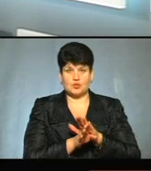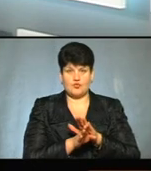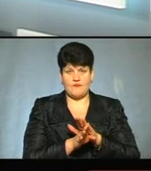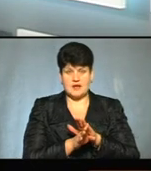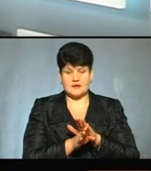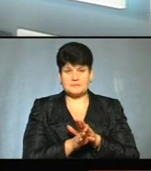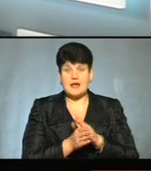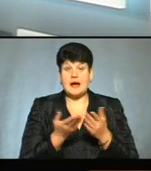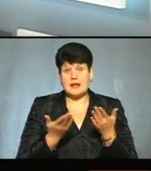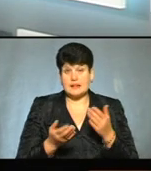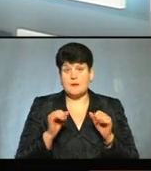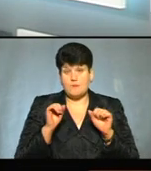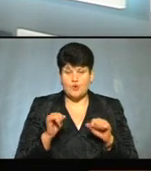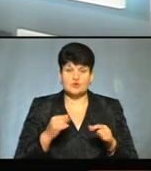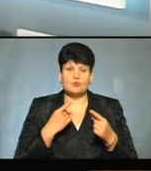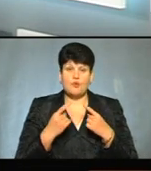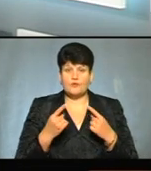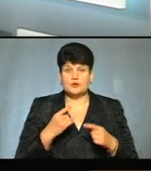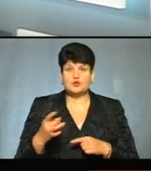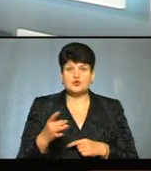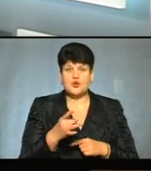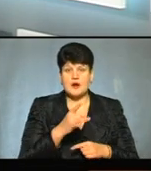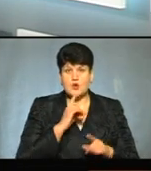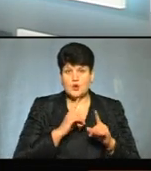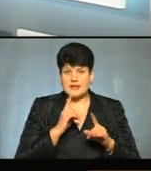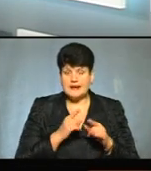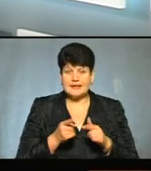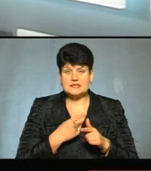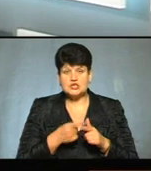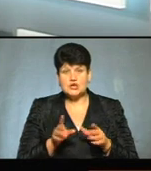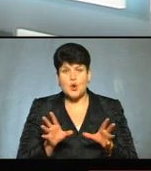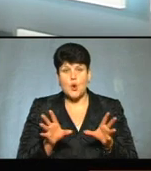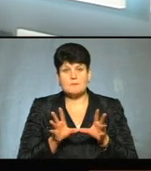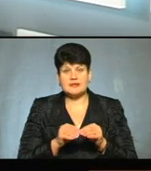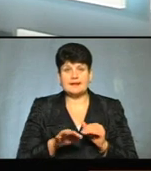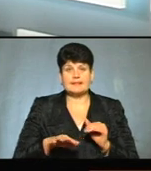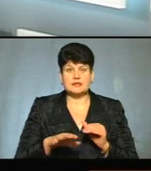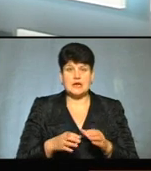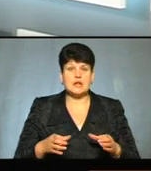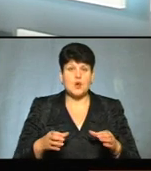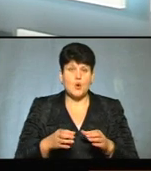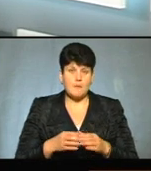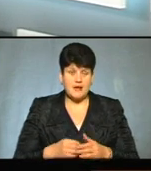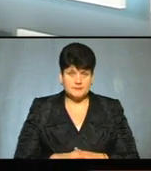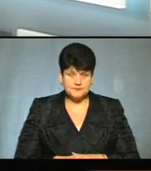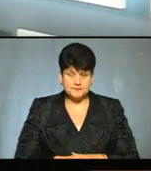підпорядкування, але можемо говорити, що районних рад чи об'єднаних територіальних